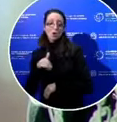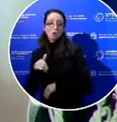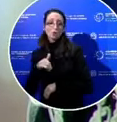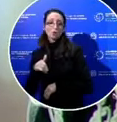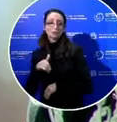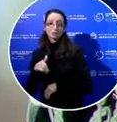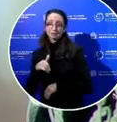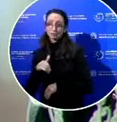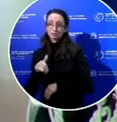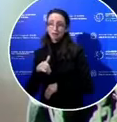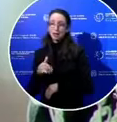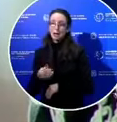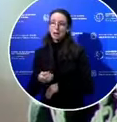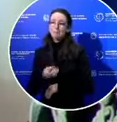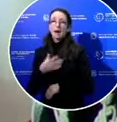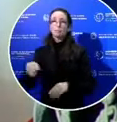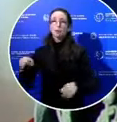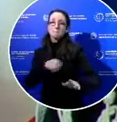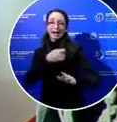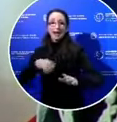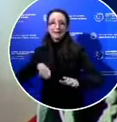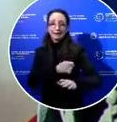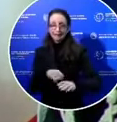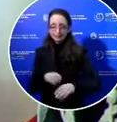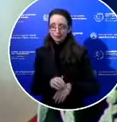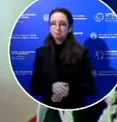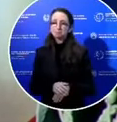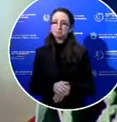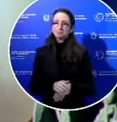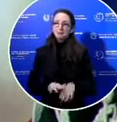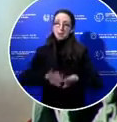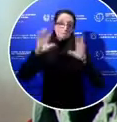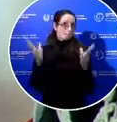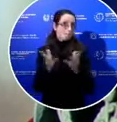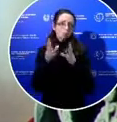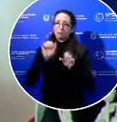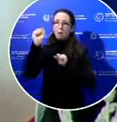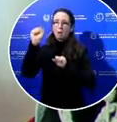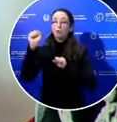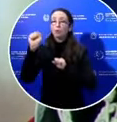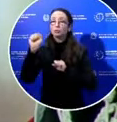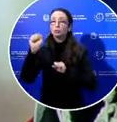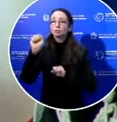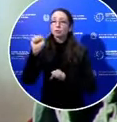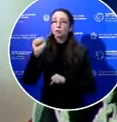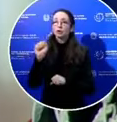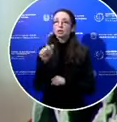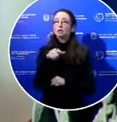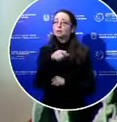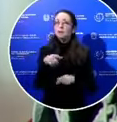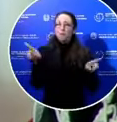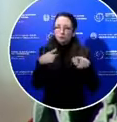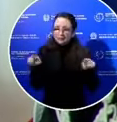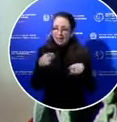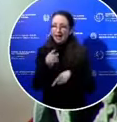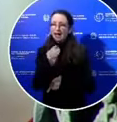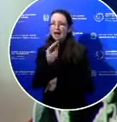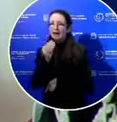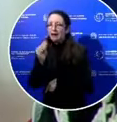Paganini, emblema dell'eccellenza italiana nel mondo. Protagonista della musica, come quella dei ragazzi e delle ragazze